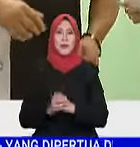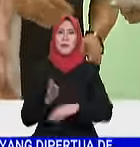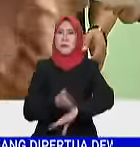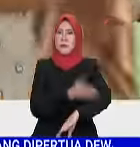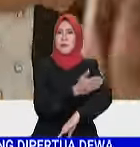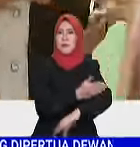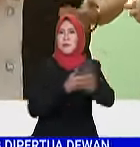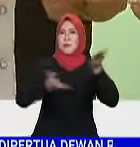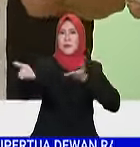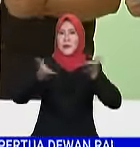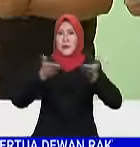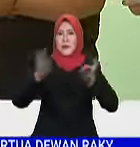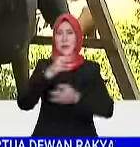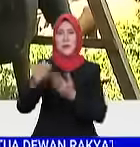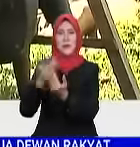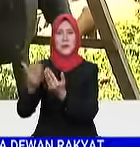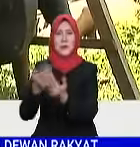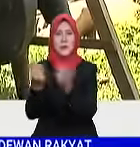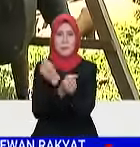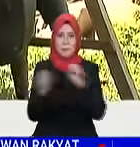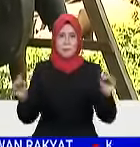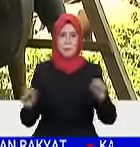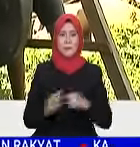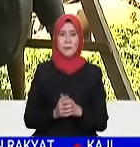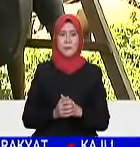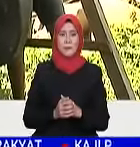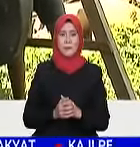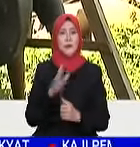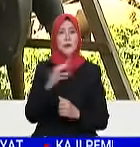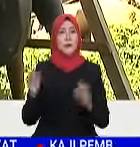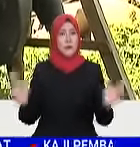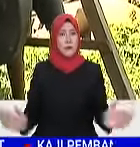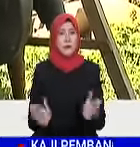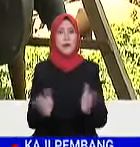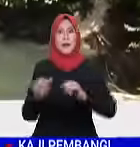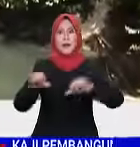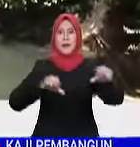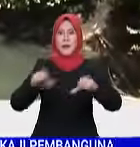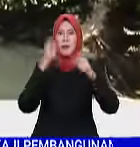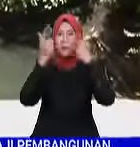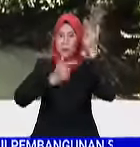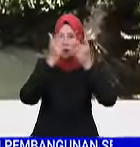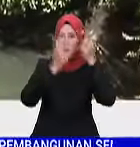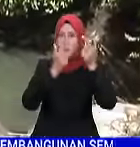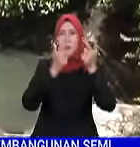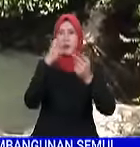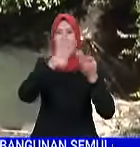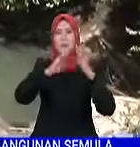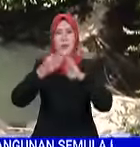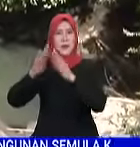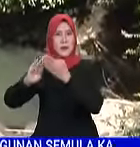memperbaiki mutu perkhidmatan dan kemudahan disediakan. Ia sekaligus menggalakkan aktiviti pelancongan berasaskan